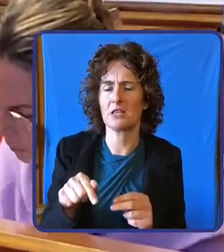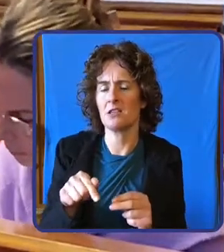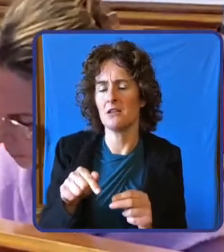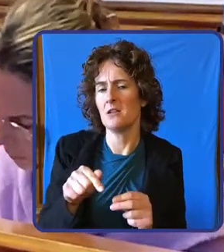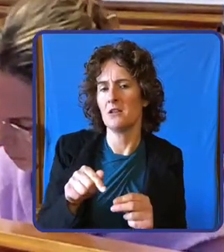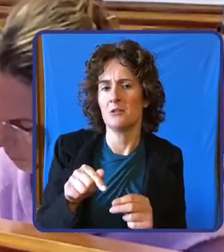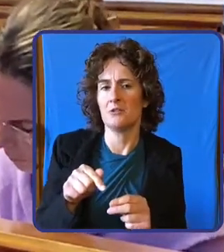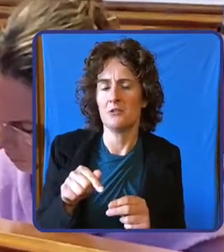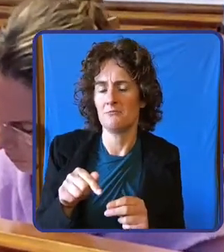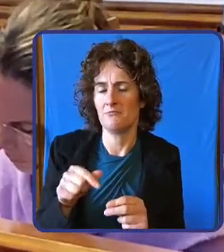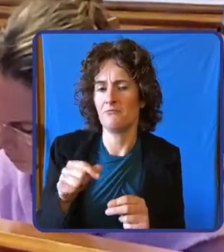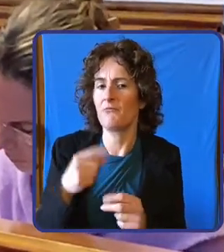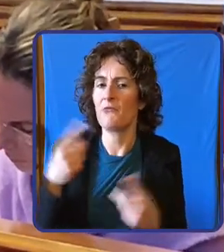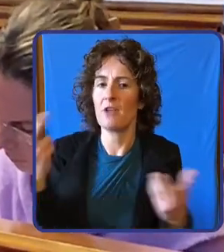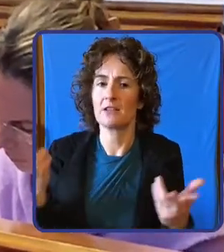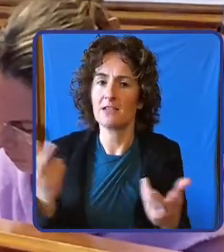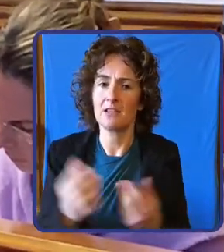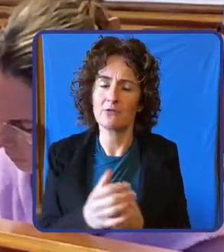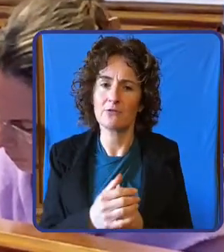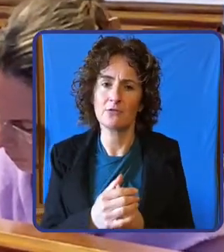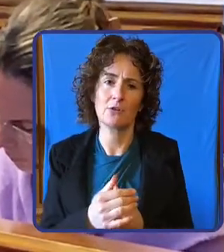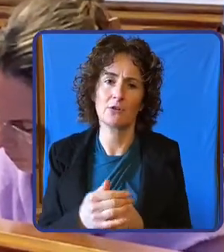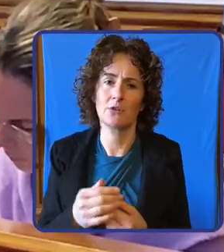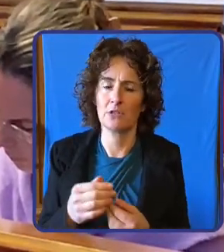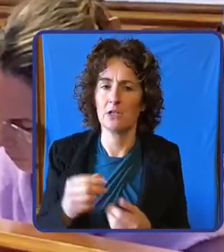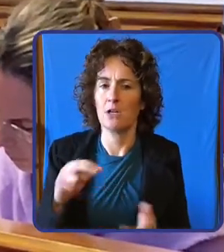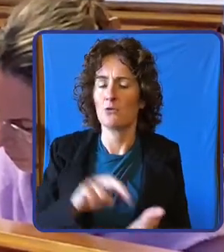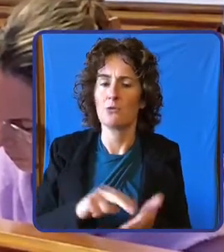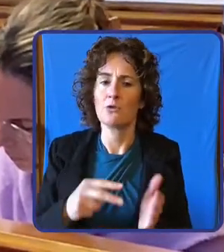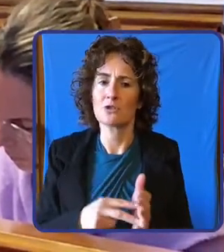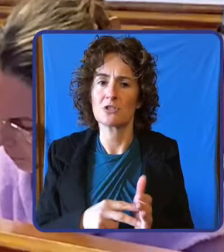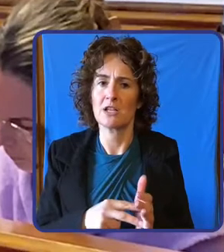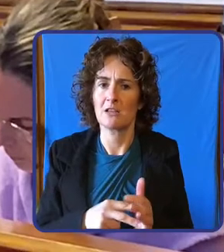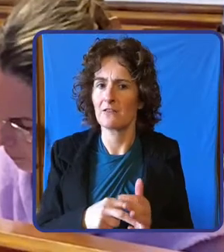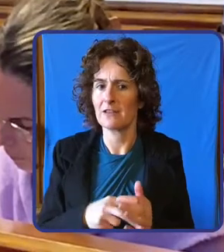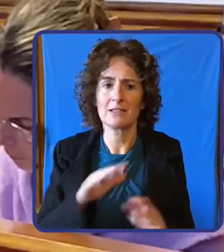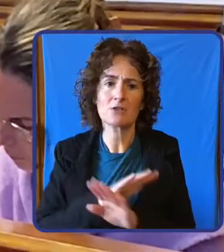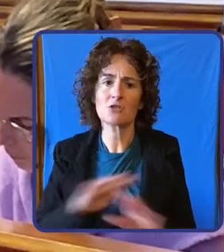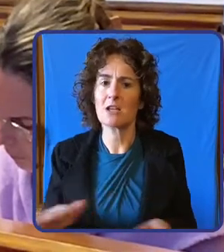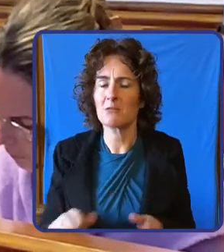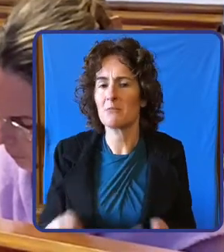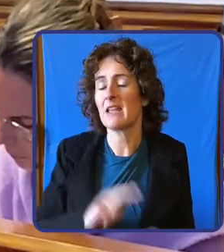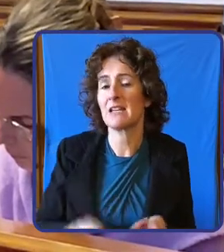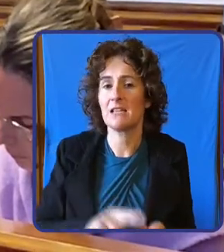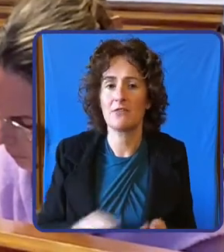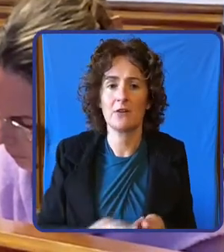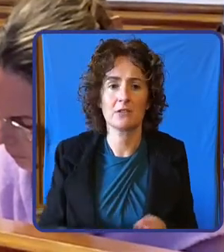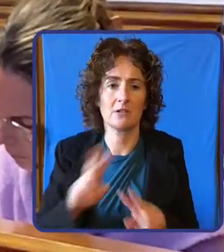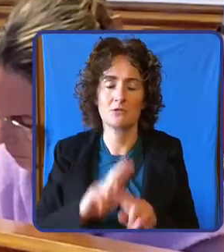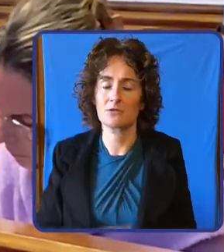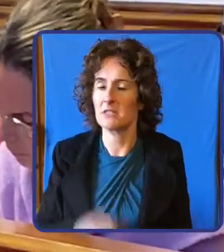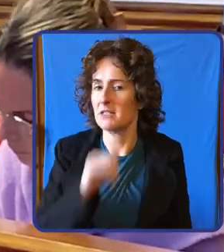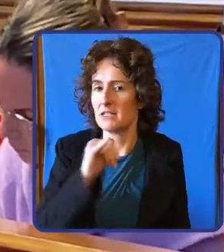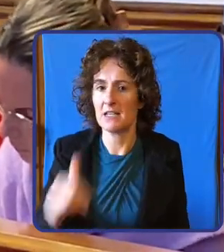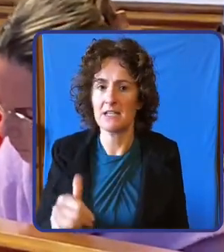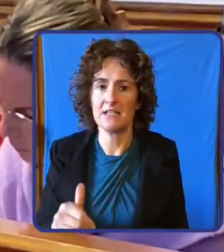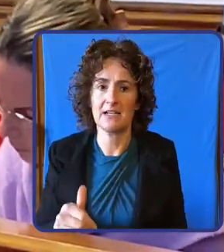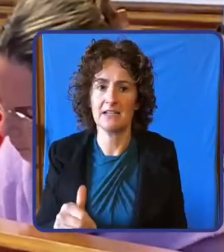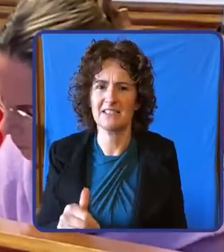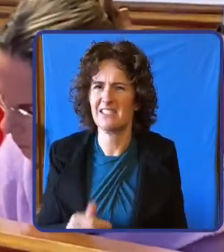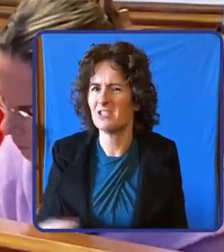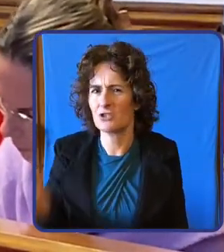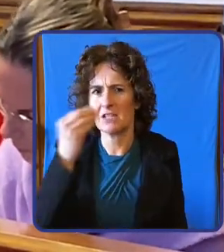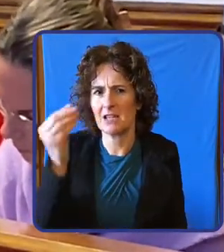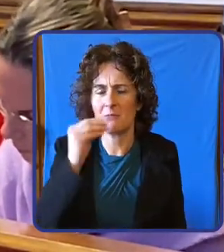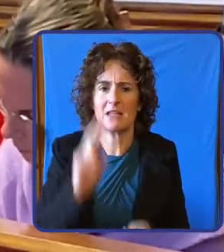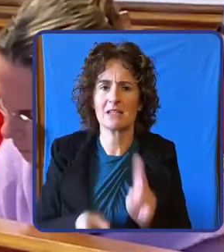amire az ég egyvilágon semmilyen jogszabály nincs, hogy be fog folyni, semmilyen hivatalos ígéret, nincs mire hivatkozni, hogy az miért járna. Tehát nem is értem, hogy